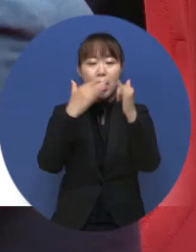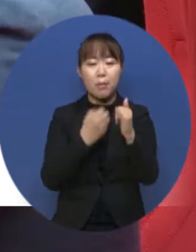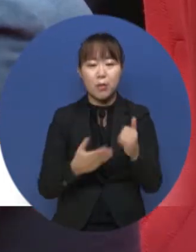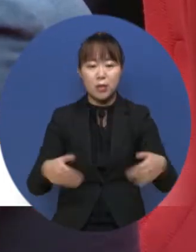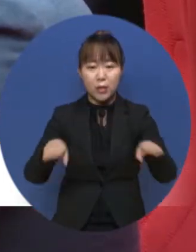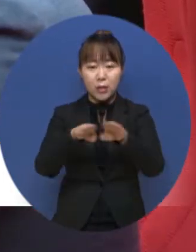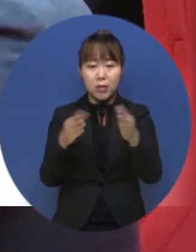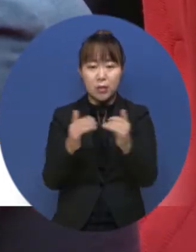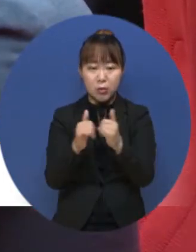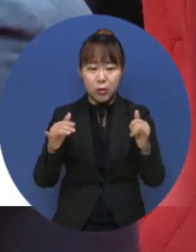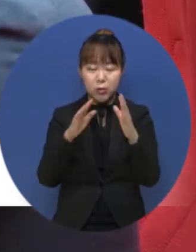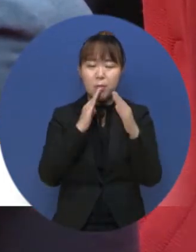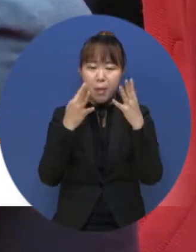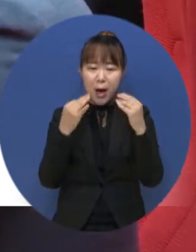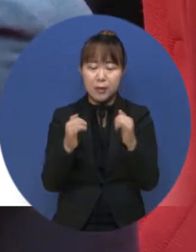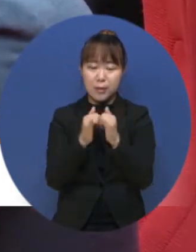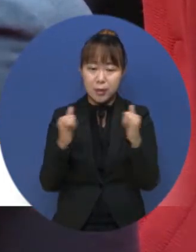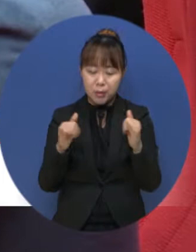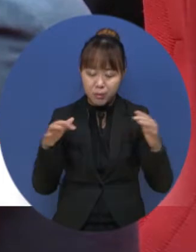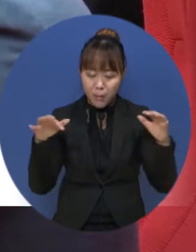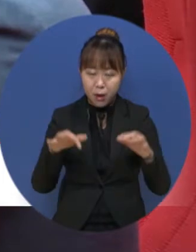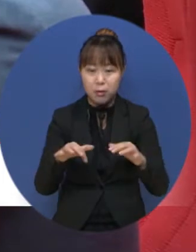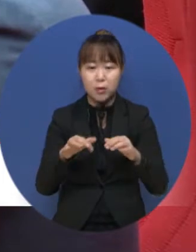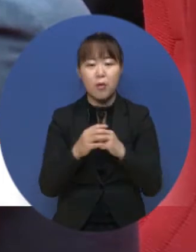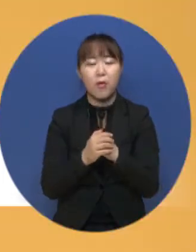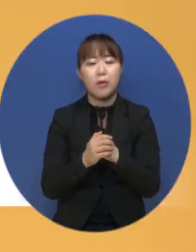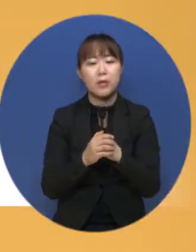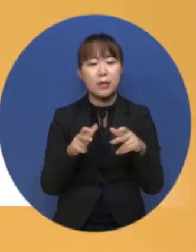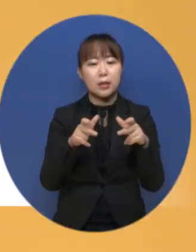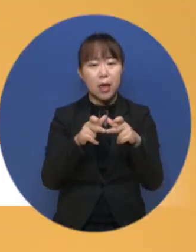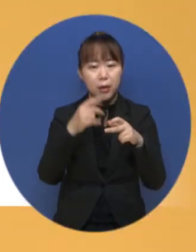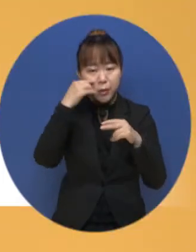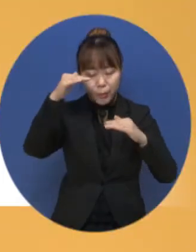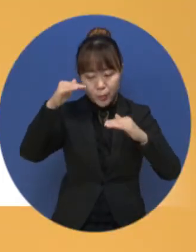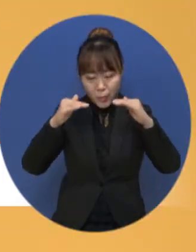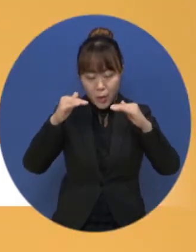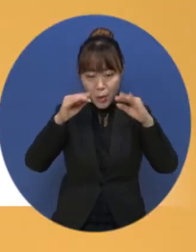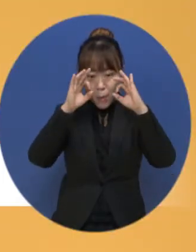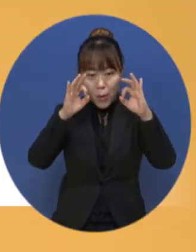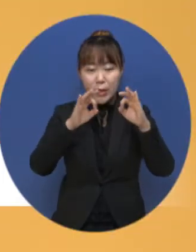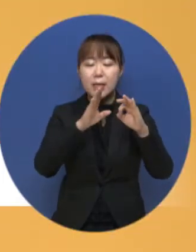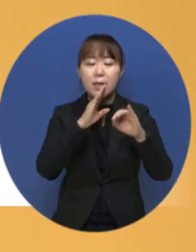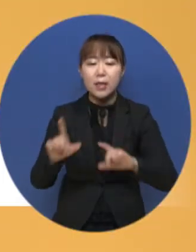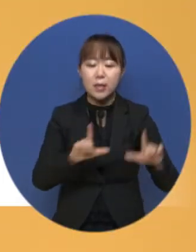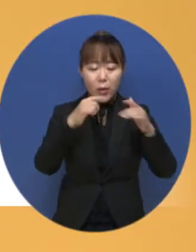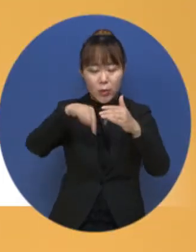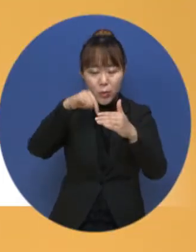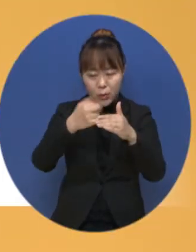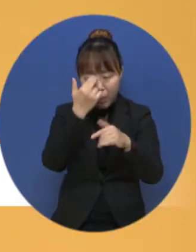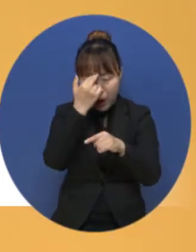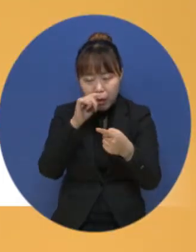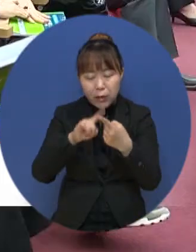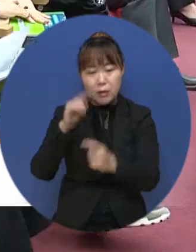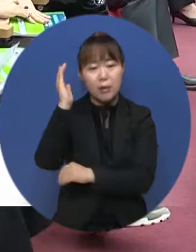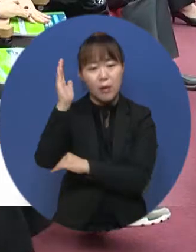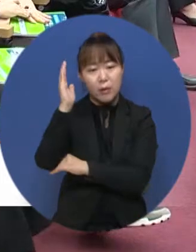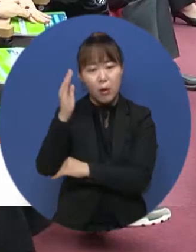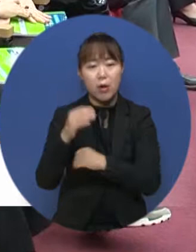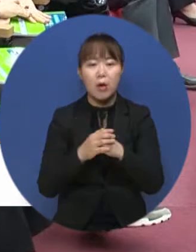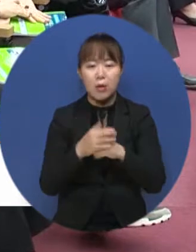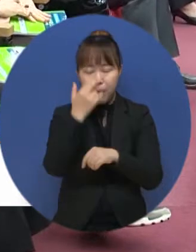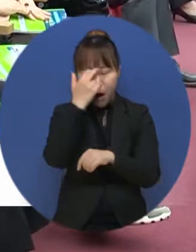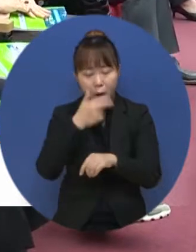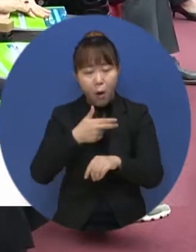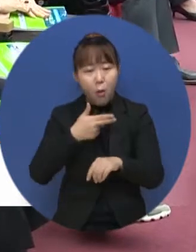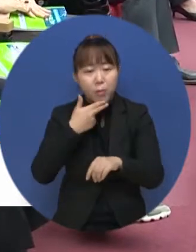종사자 등 많은 시민들이 토론회장을 찾아 장애인 눈높이에서 본 실생활 속 장벽을 이야기해 무장애 도시